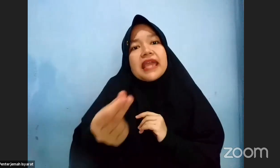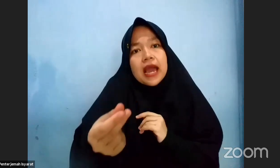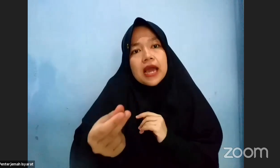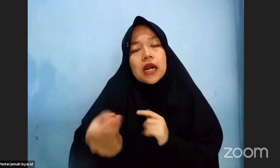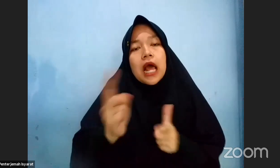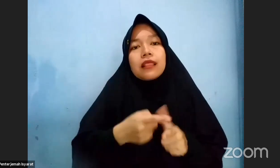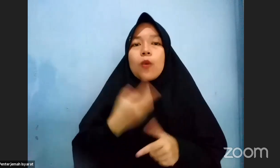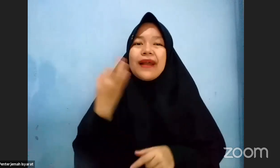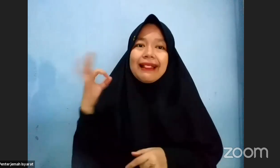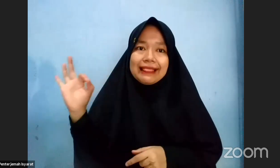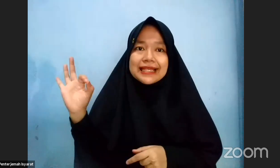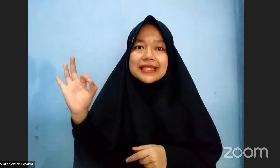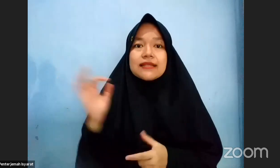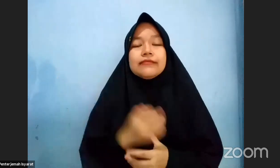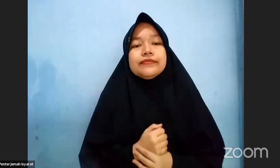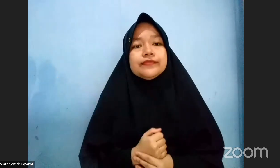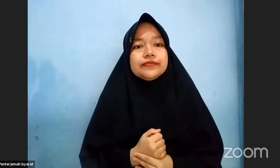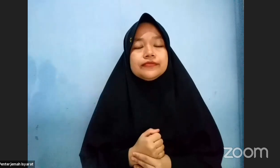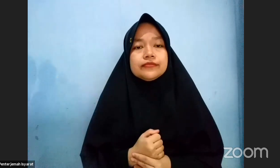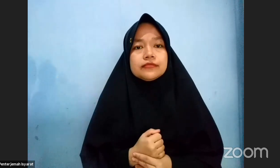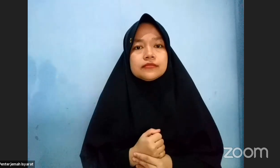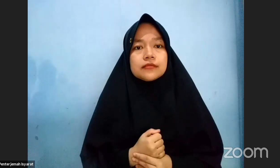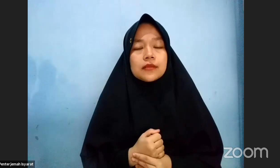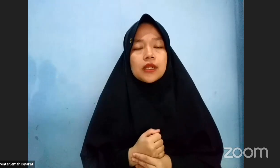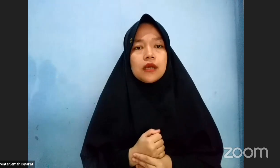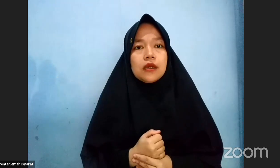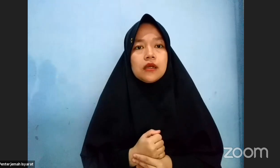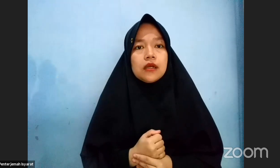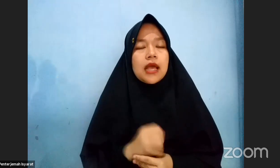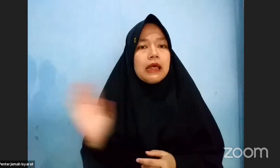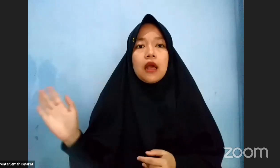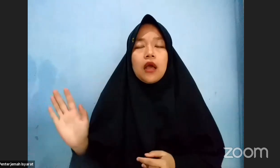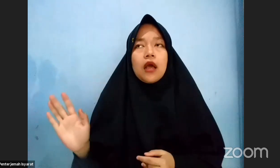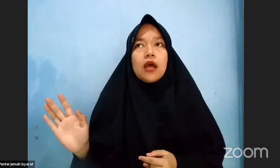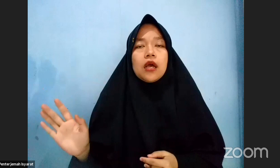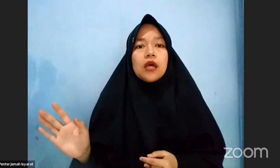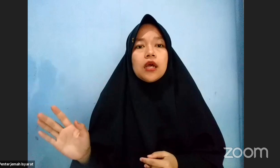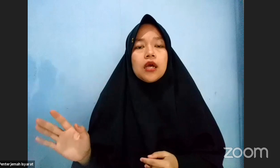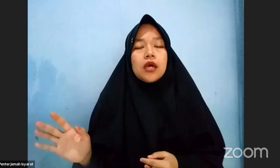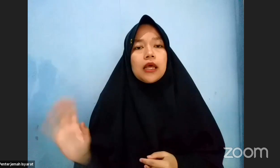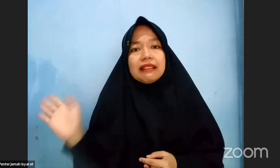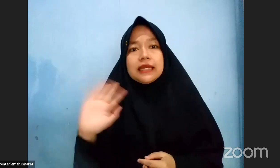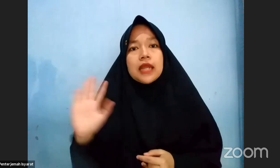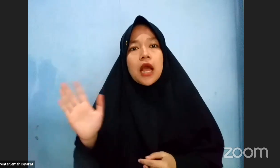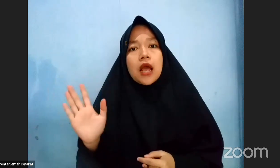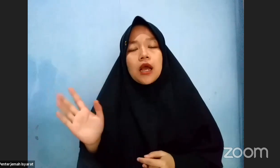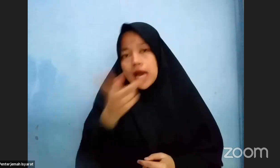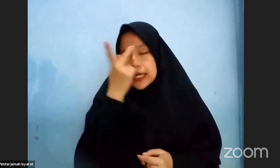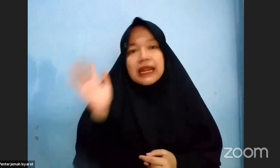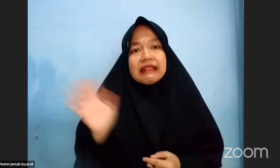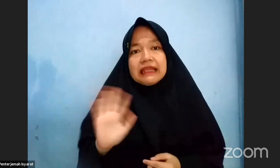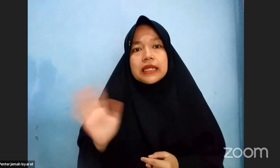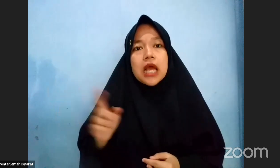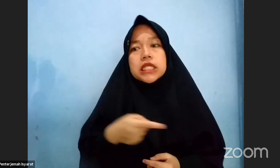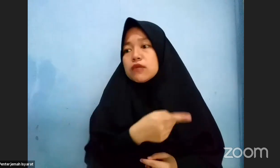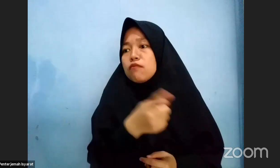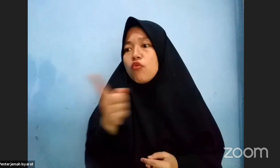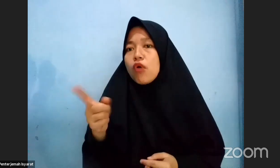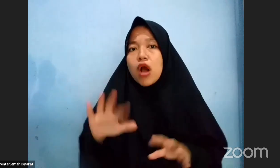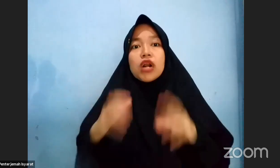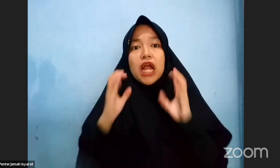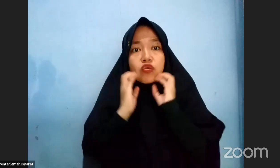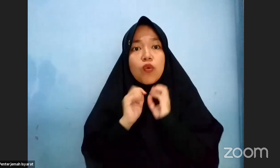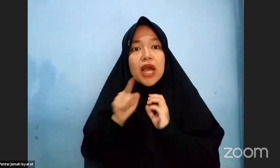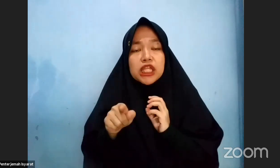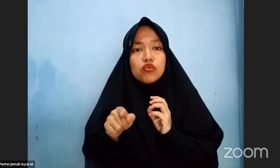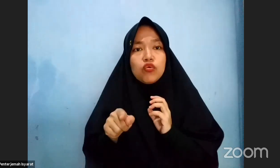dari Bu Cucu tadi juga bilang tidak semua orangtua memiliki smartphone Apakah ada alternatif lain untuk menetap Cinderella itu nah